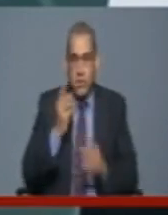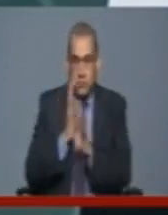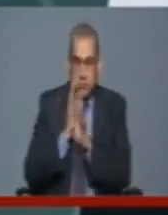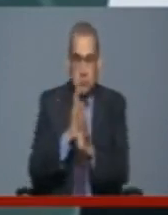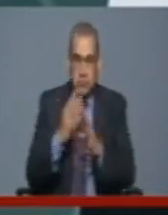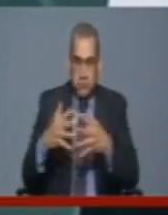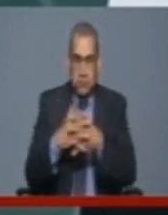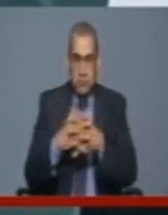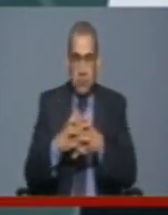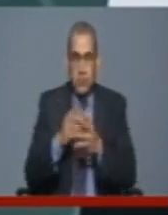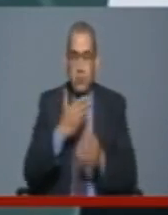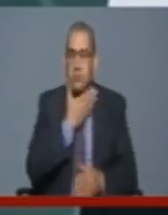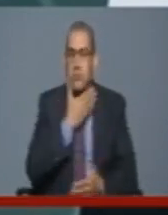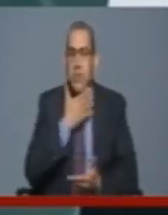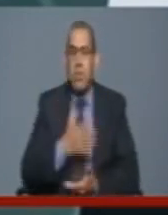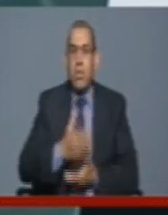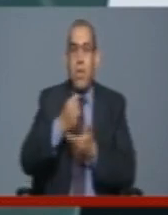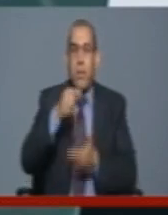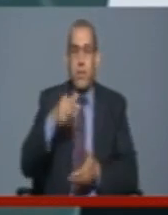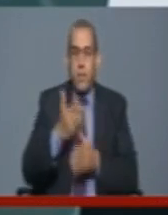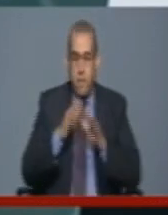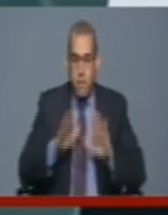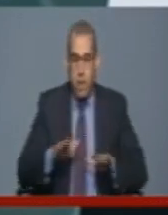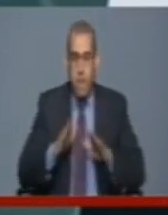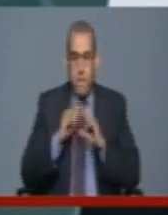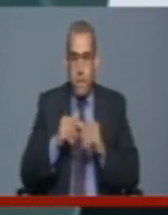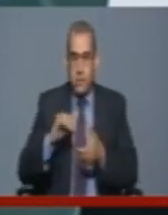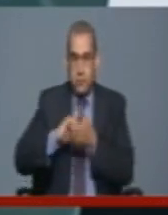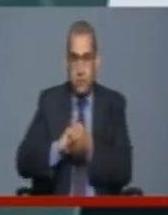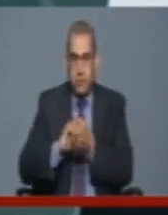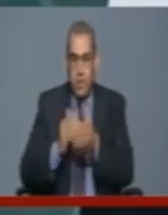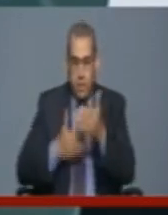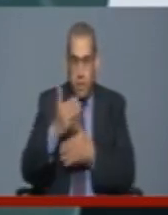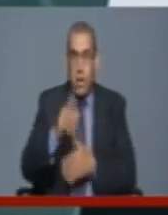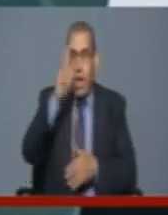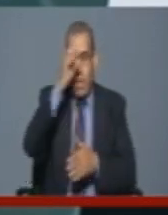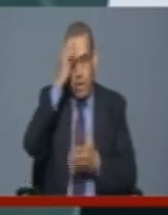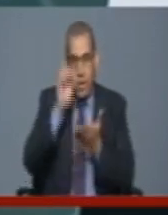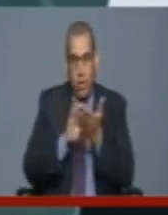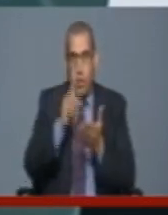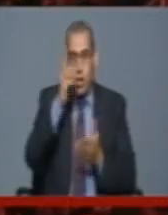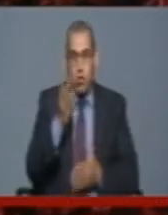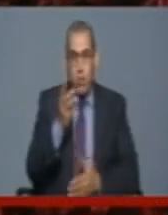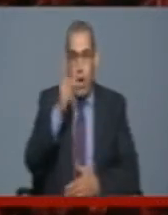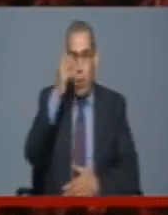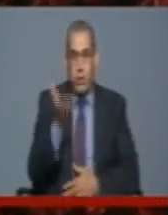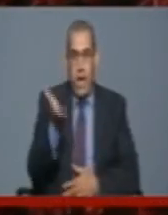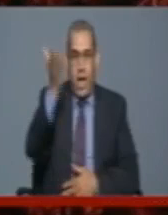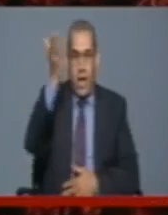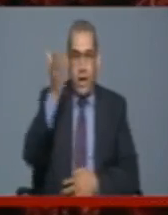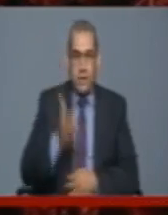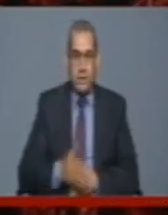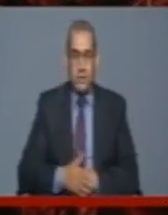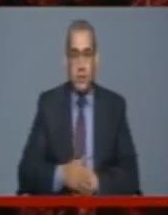هي الضامن لبقاء مصر بعد إرادة الله سبحانه وتعالى،